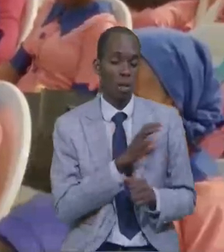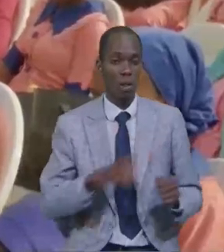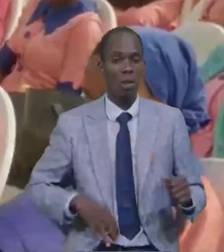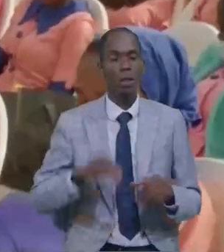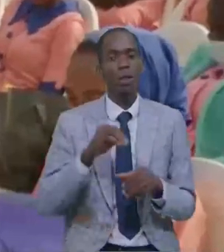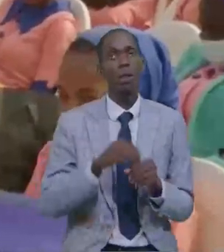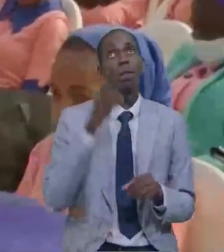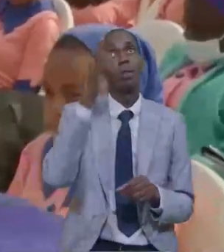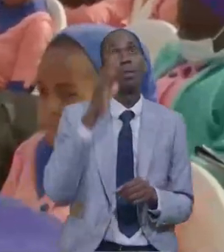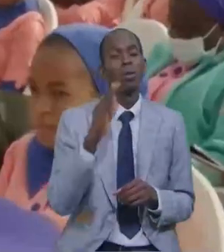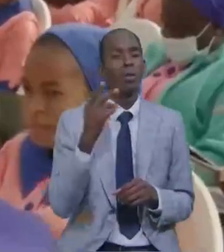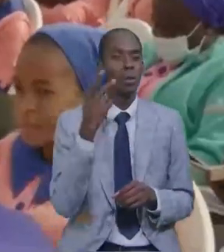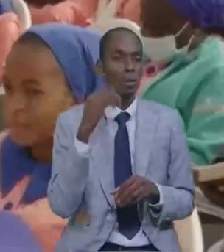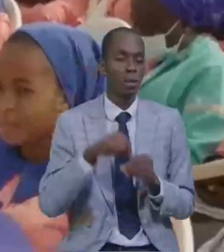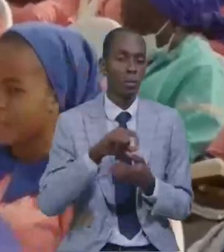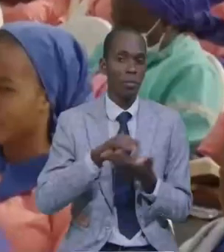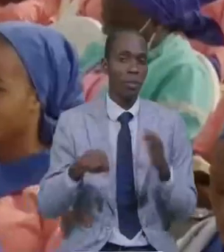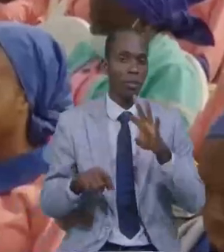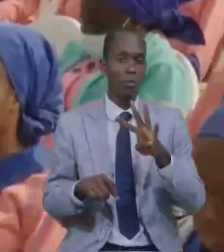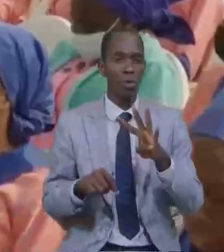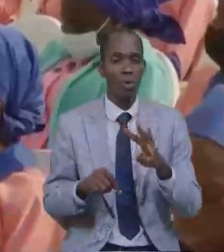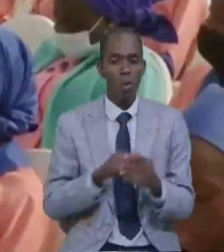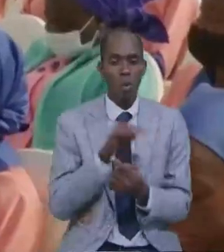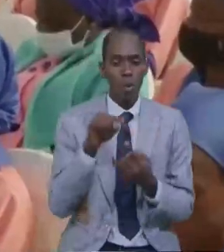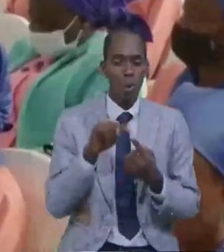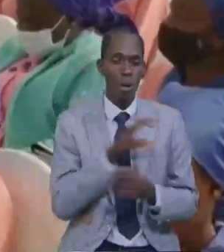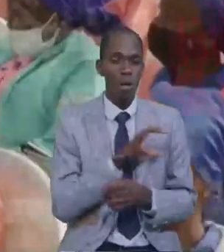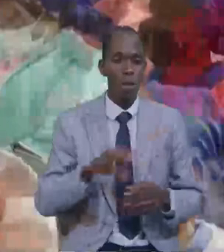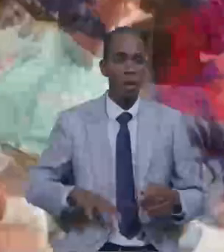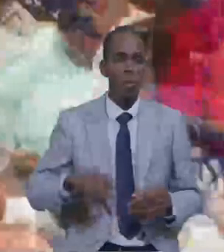alors vous paraîtrez aussi avec lui dans